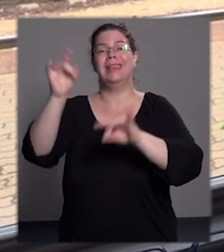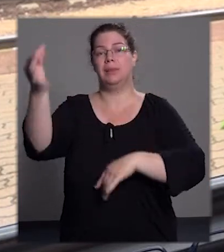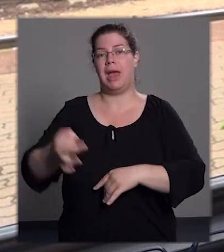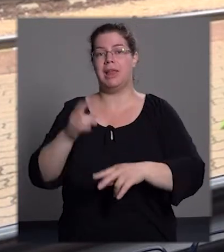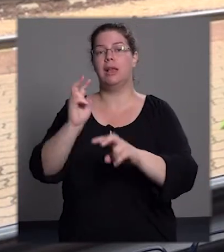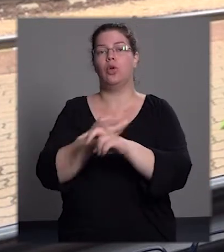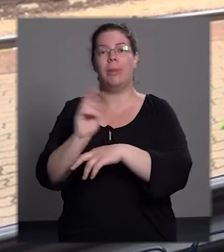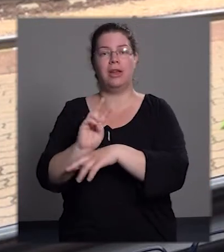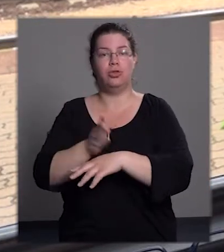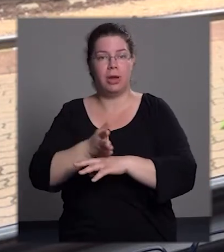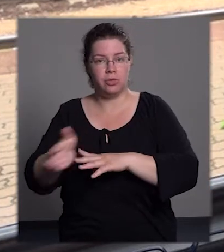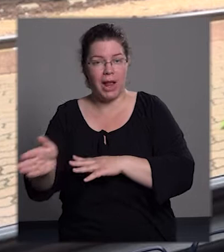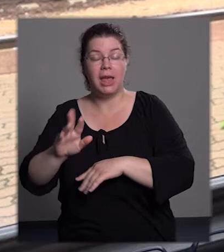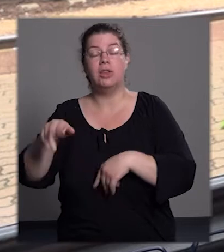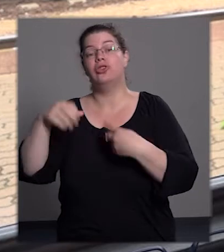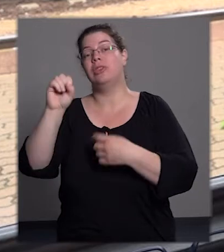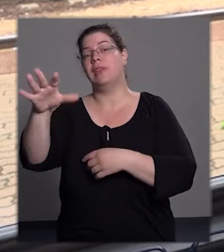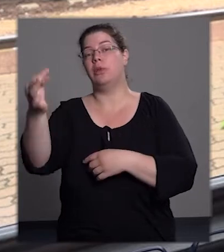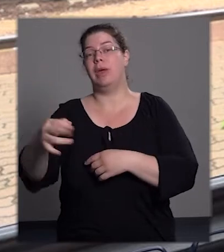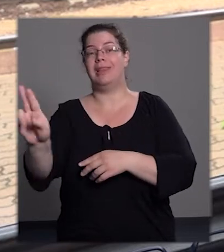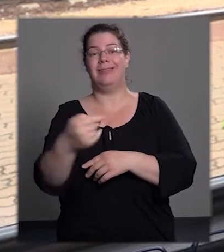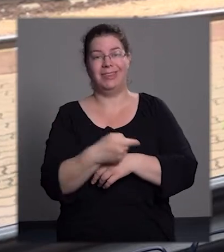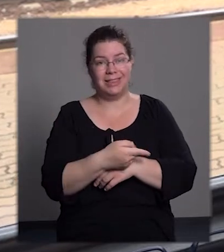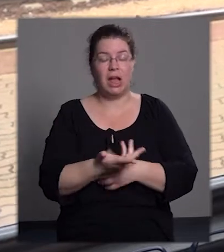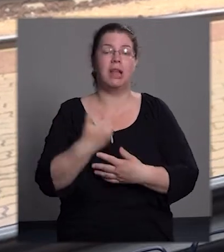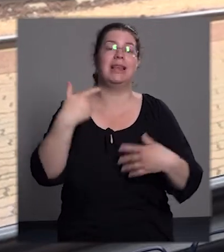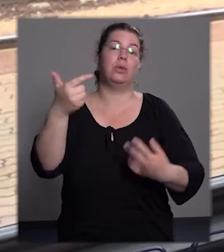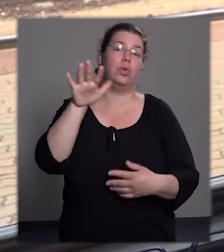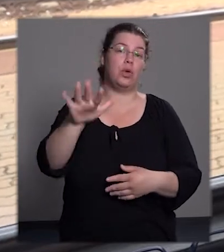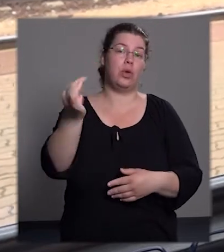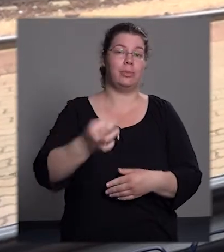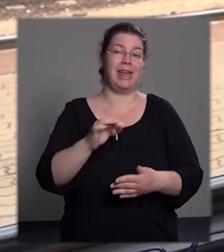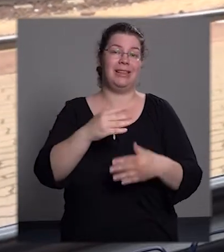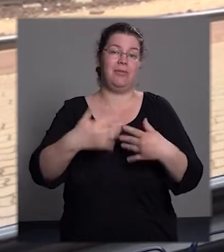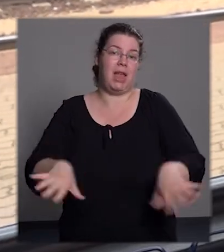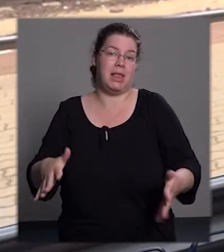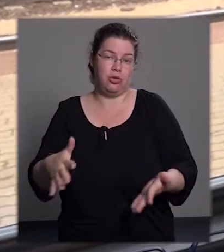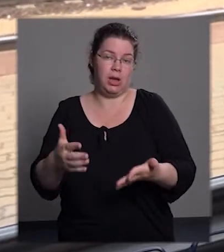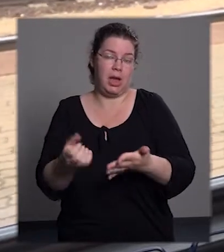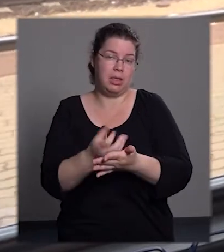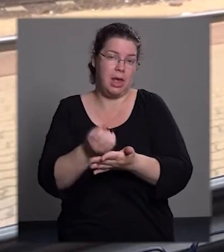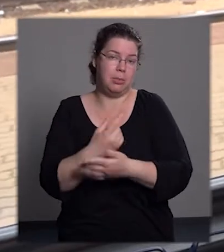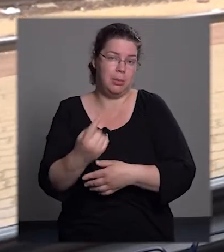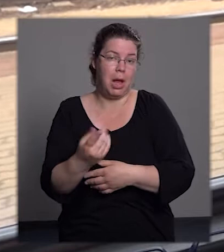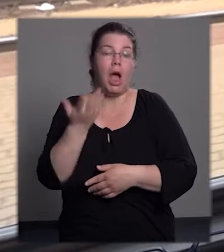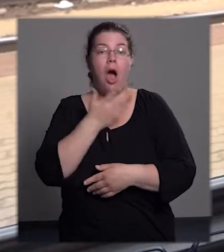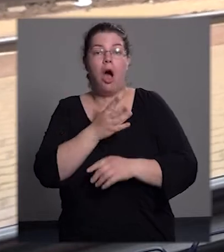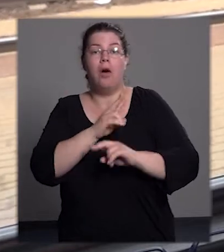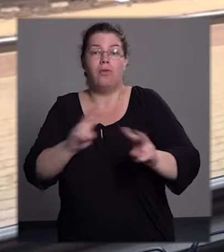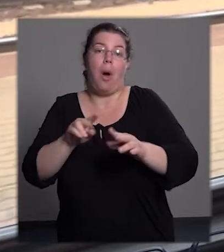Kispest felé, majd 15 percet visszafele, tehát egy 25 perc veszteséget termel magának, ha van egyáltalán